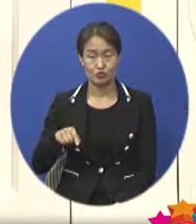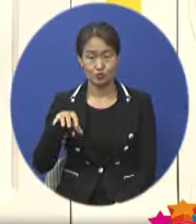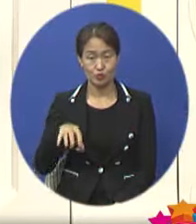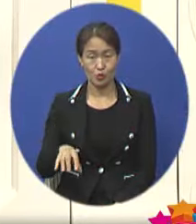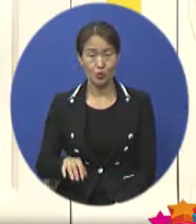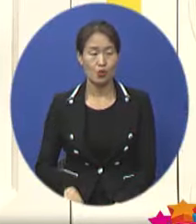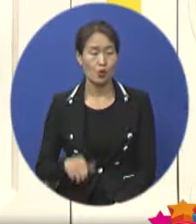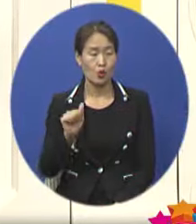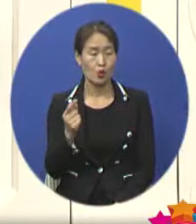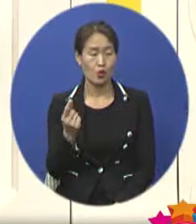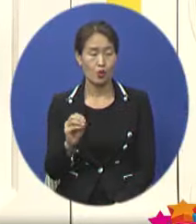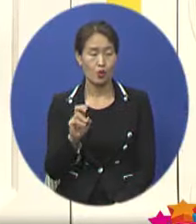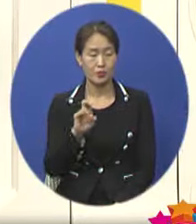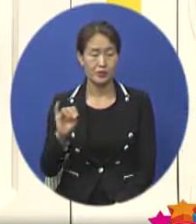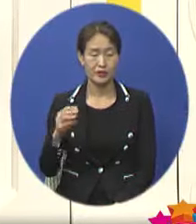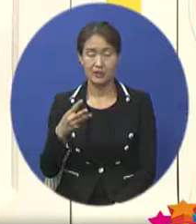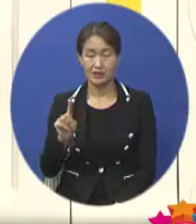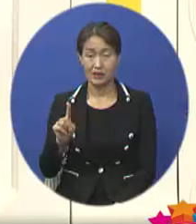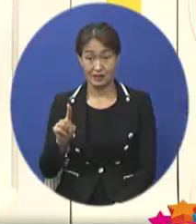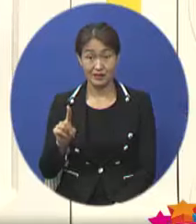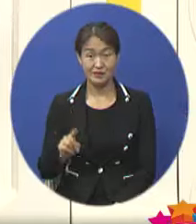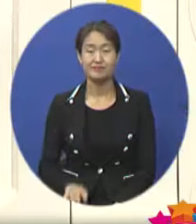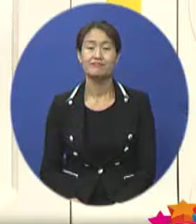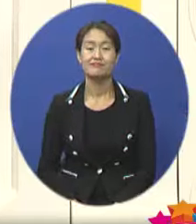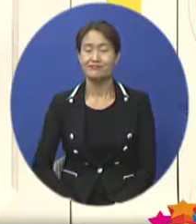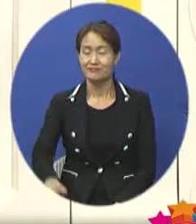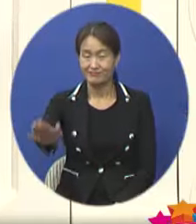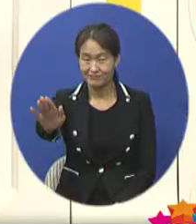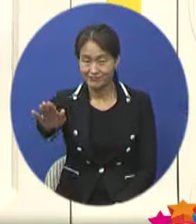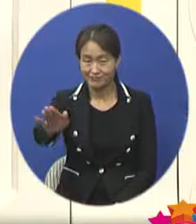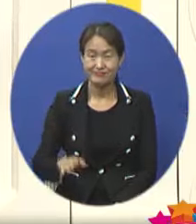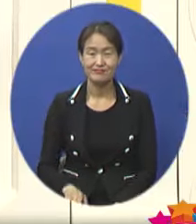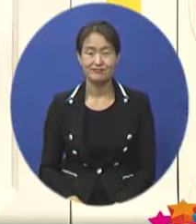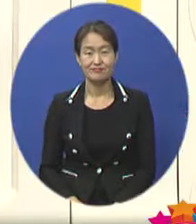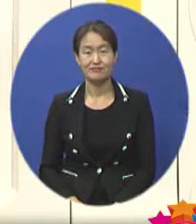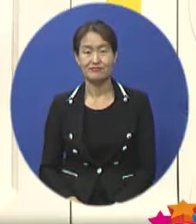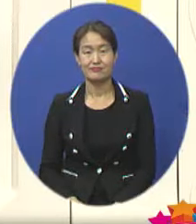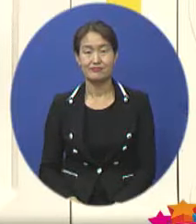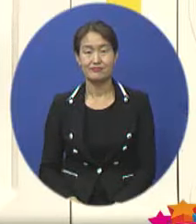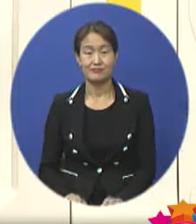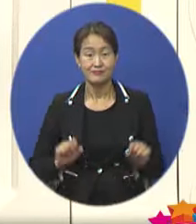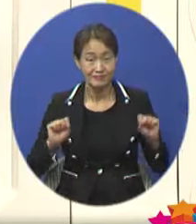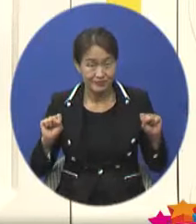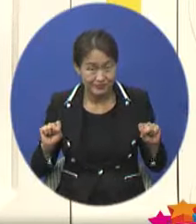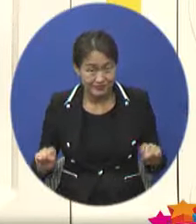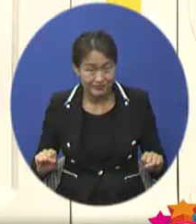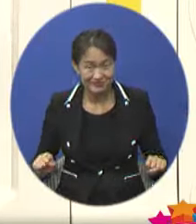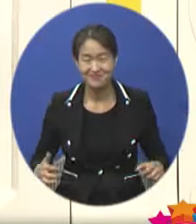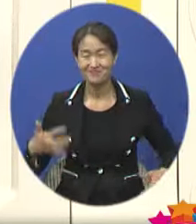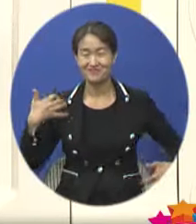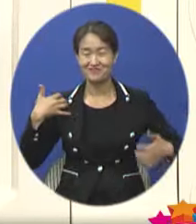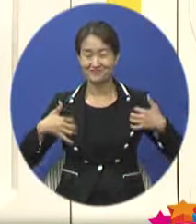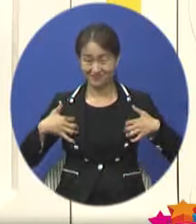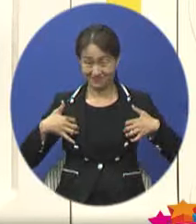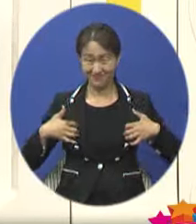남구. 우리 홍미라 어머님께서 기다리고 계신데 모셔볼게요. 예. 여보세요. 안녕하세요. 반갑습니다.